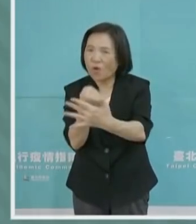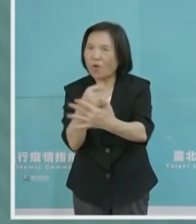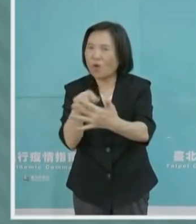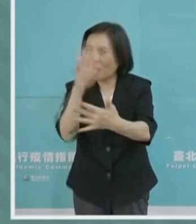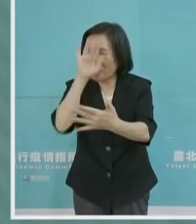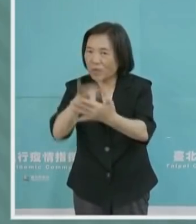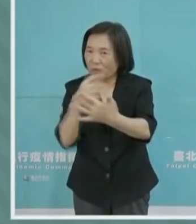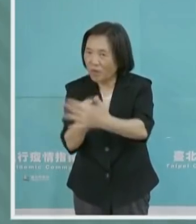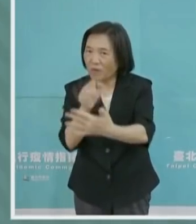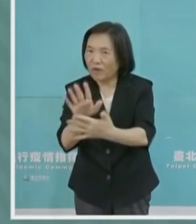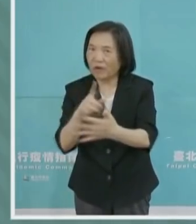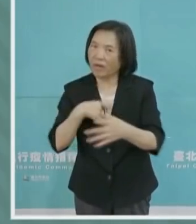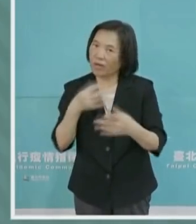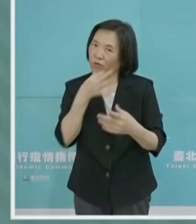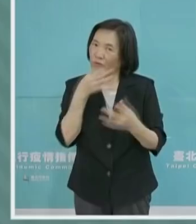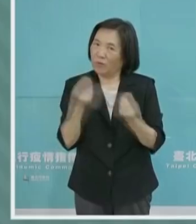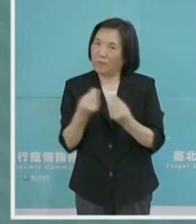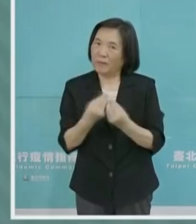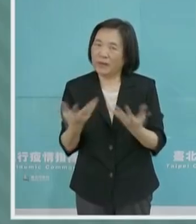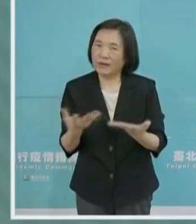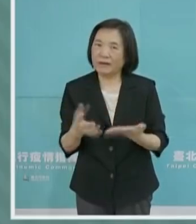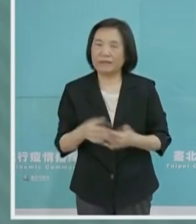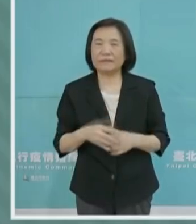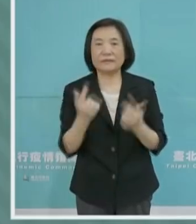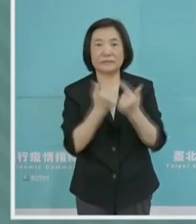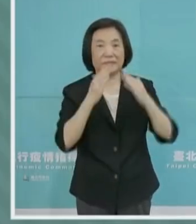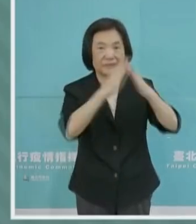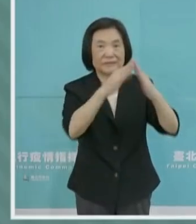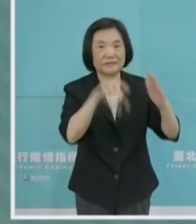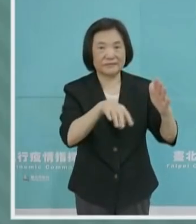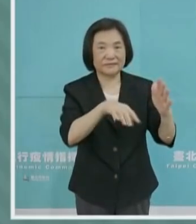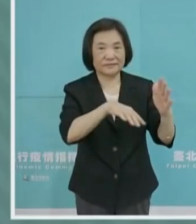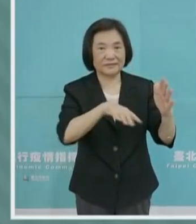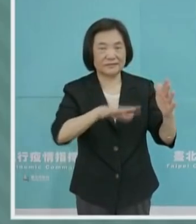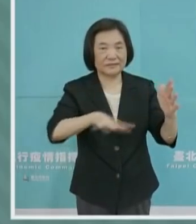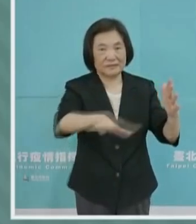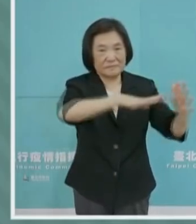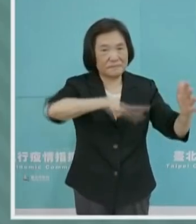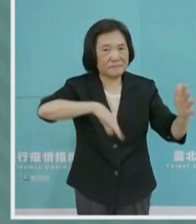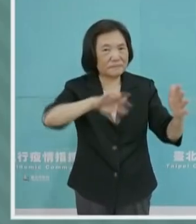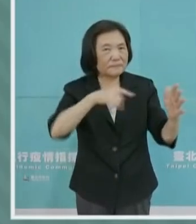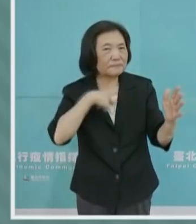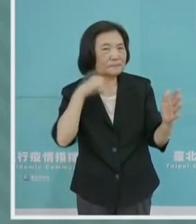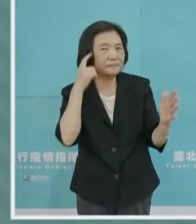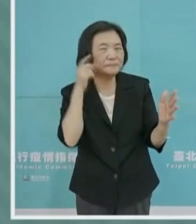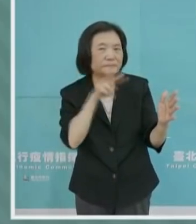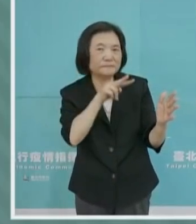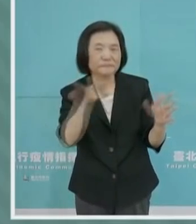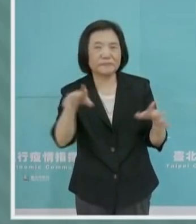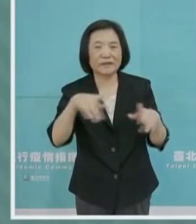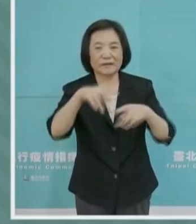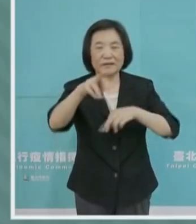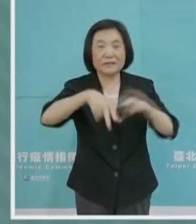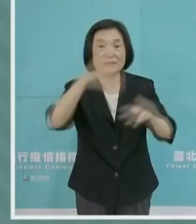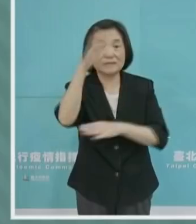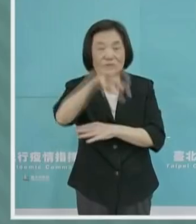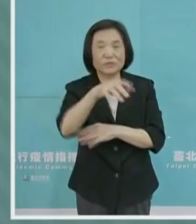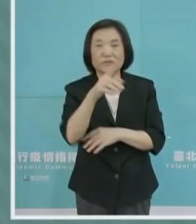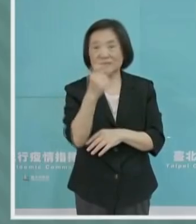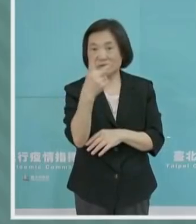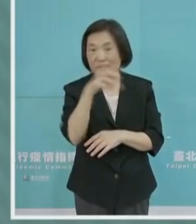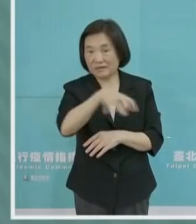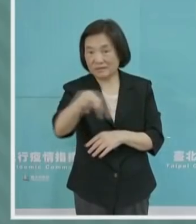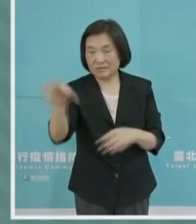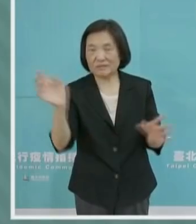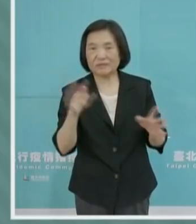知道吗？还是没办法。我们台北市现在已经开始有，我现在看起来12个行政区里面有5个行